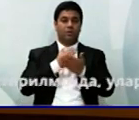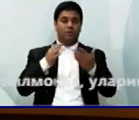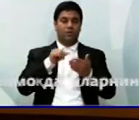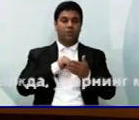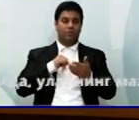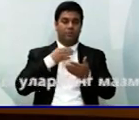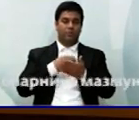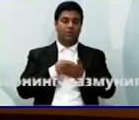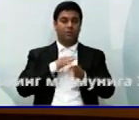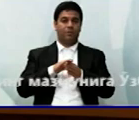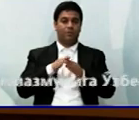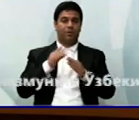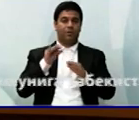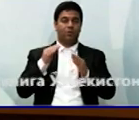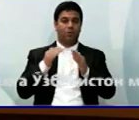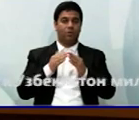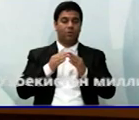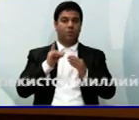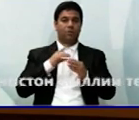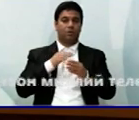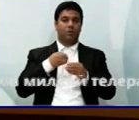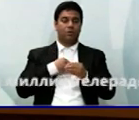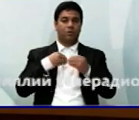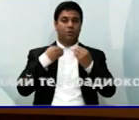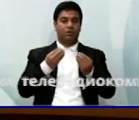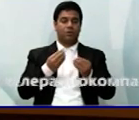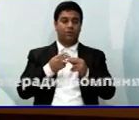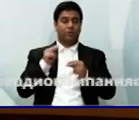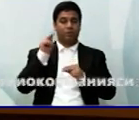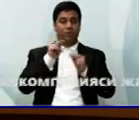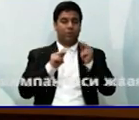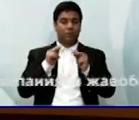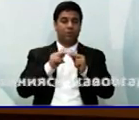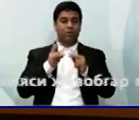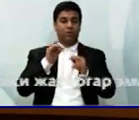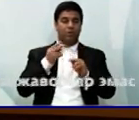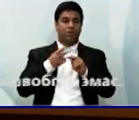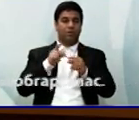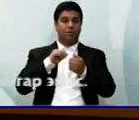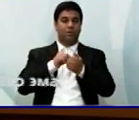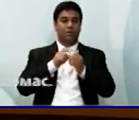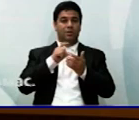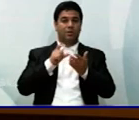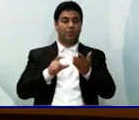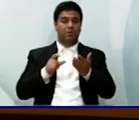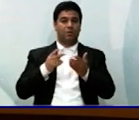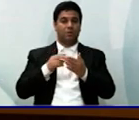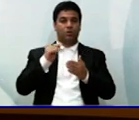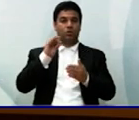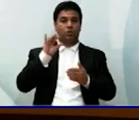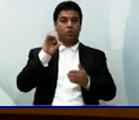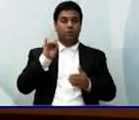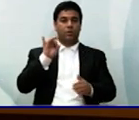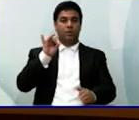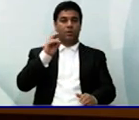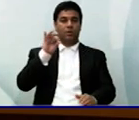самостоятельного выполнения я бы хотела дать вам выучить наизусть стихотворение Джозефа